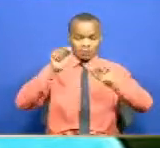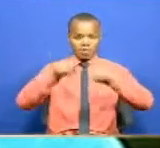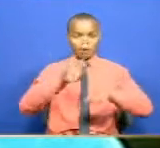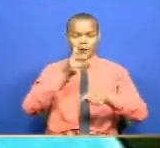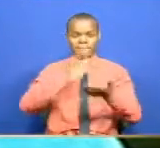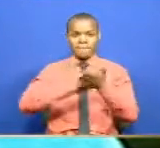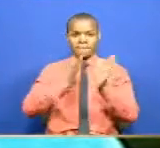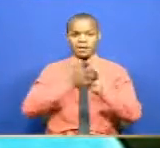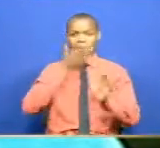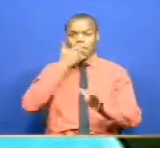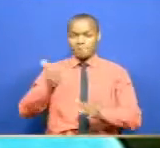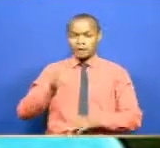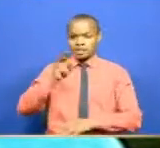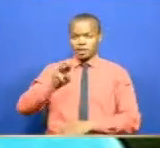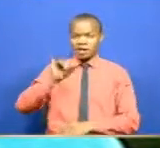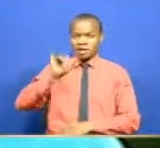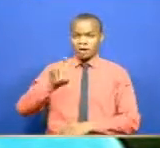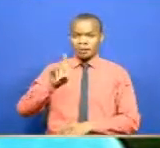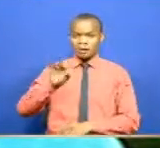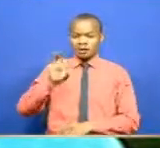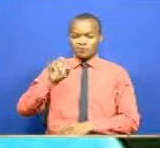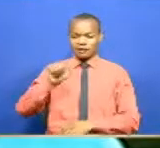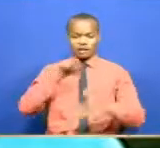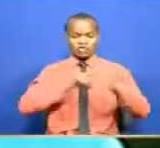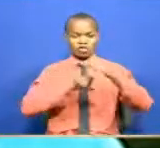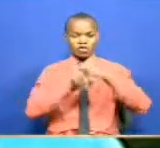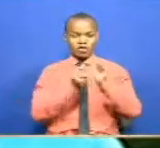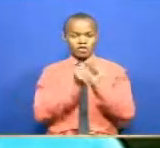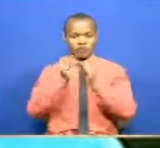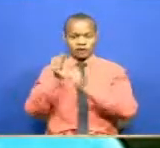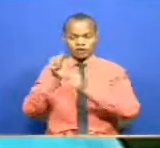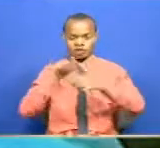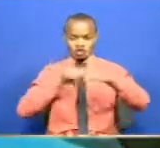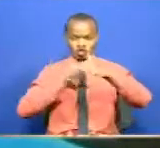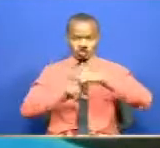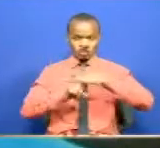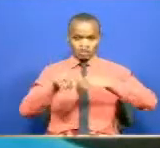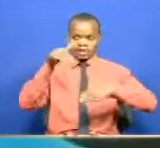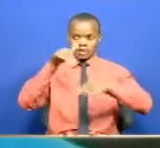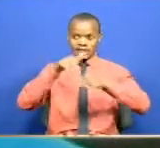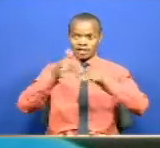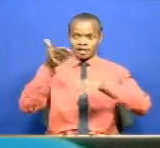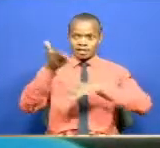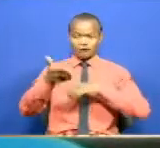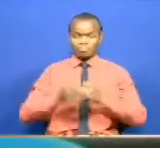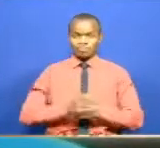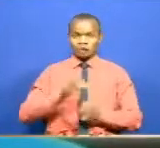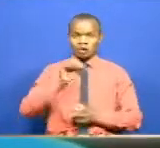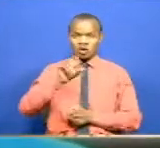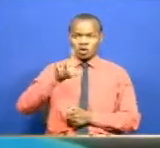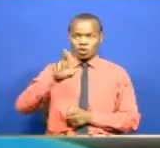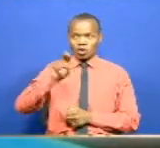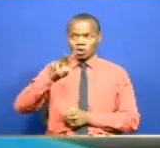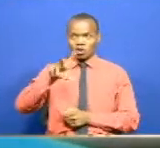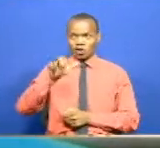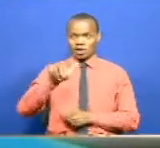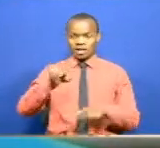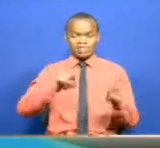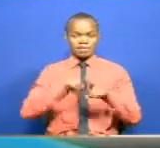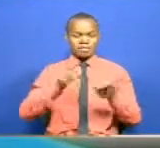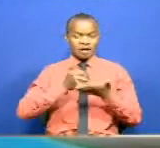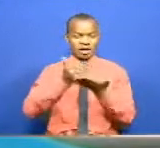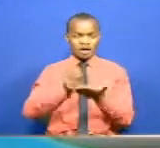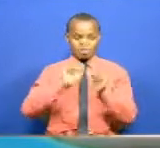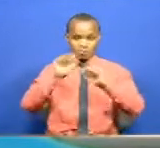zaidi ligini baada ya kufunga mabao 15 katika mechi zilizochezwa huko. Aidha, Olunga ameisaidia Kashiwa kuzoa